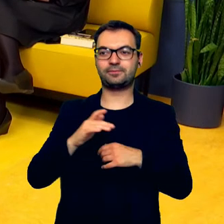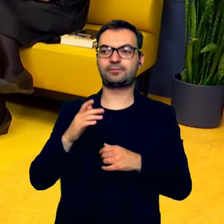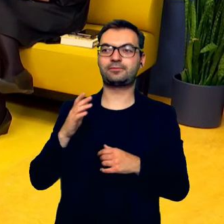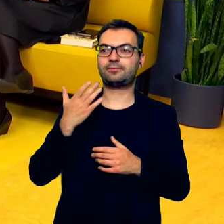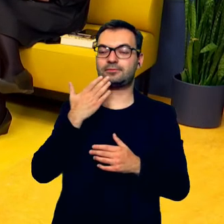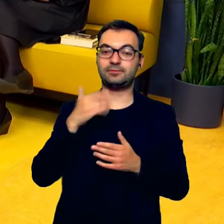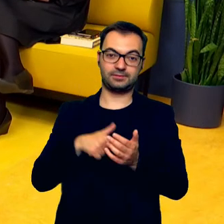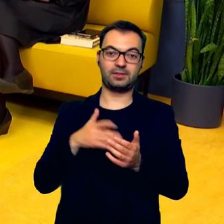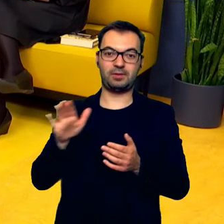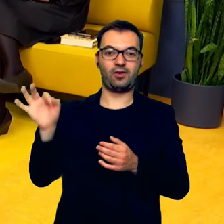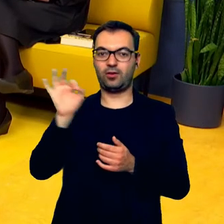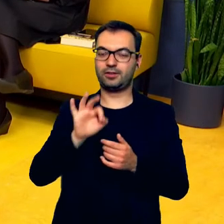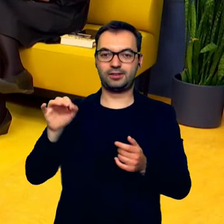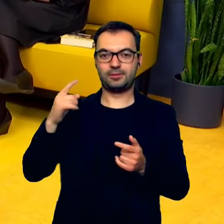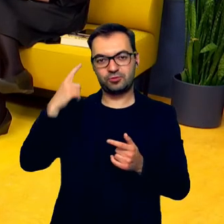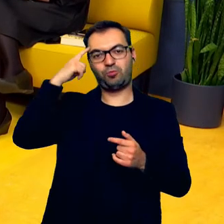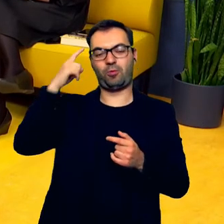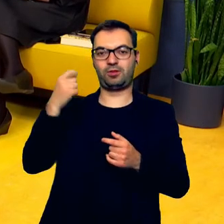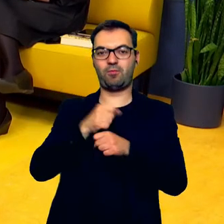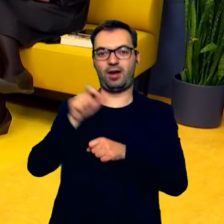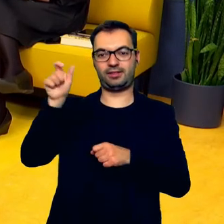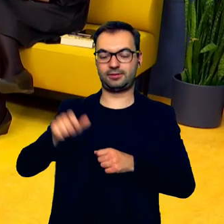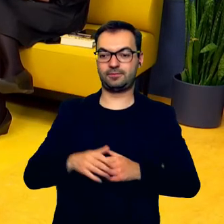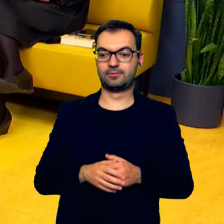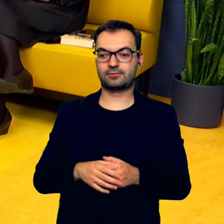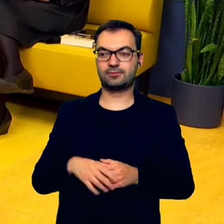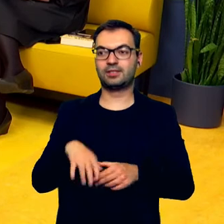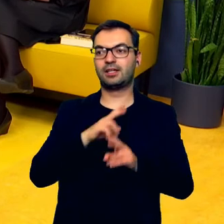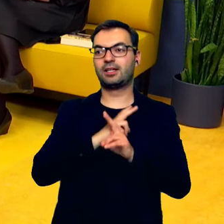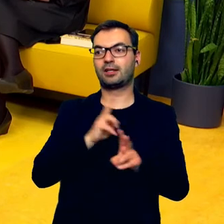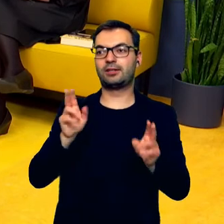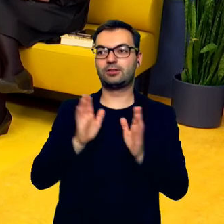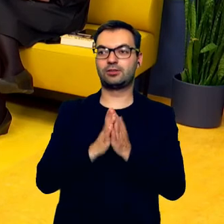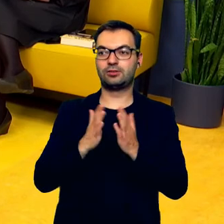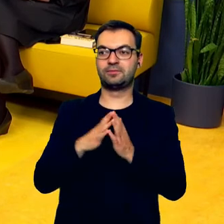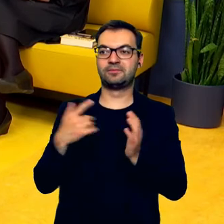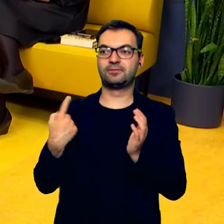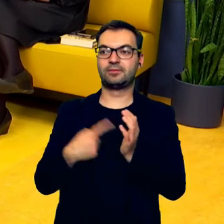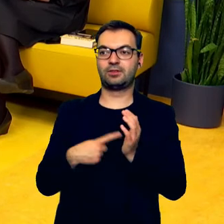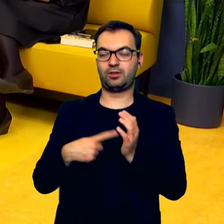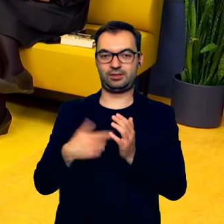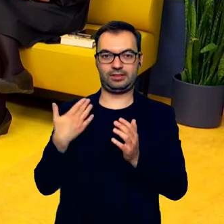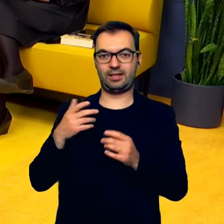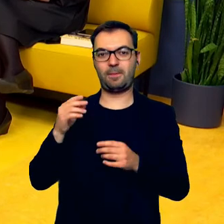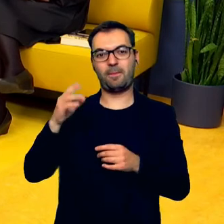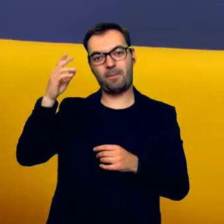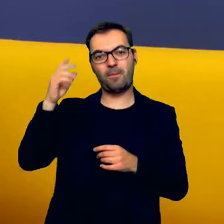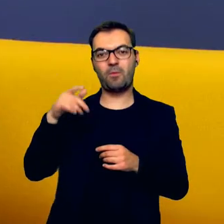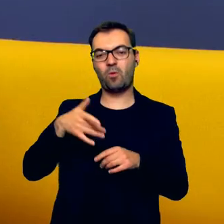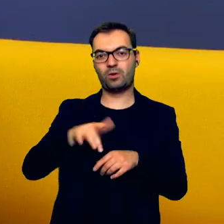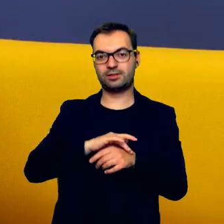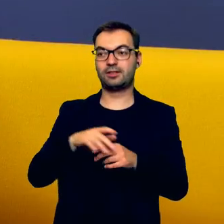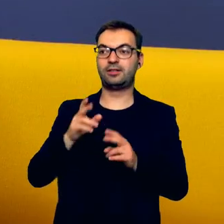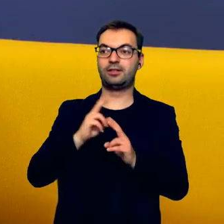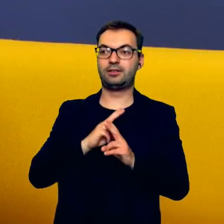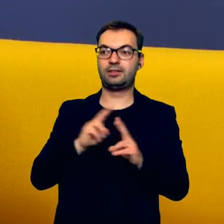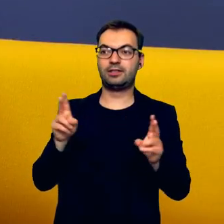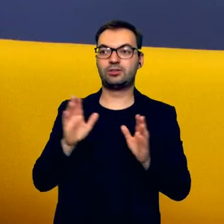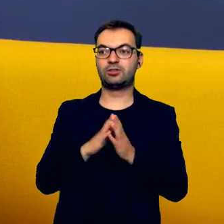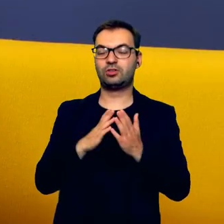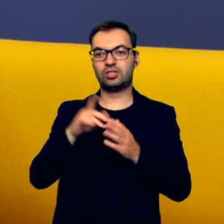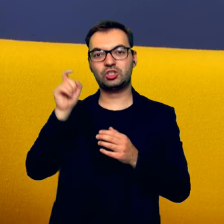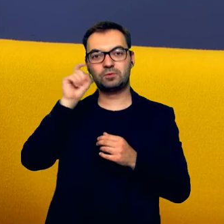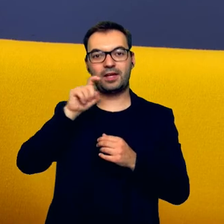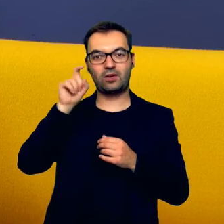mają możliwość odświeżenia sobie tej postaci. W każdej mojej powieści ostatniej o Popielskim, w każdej tej